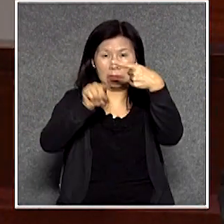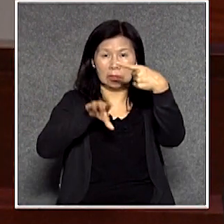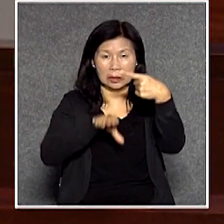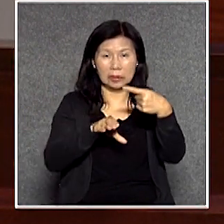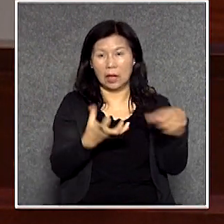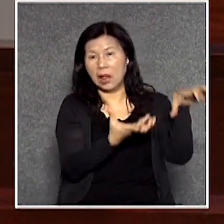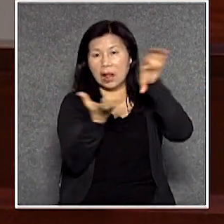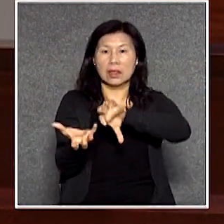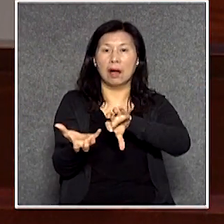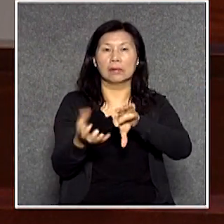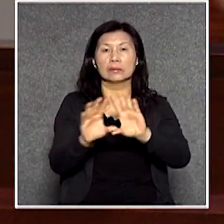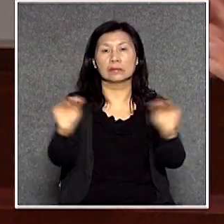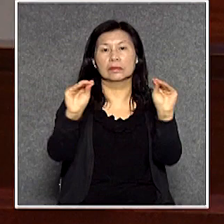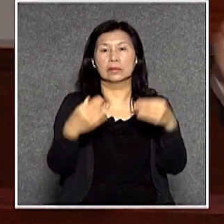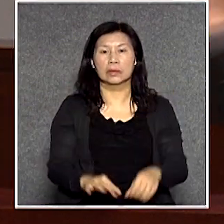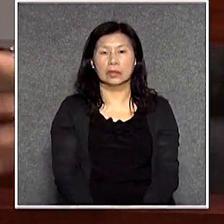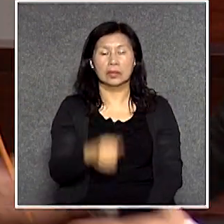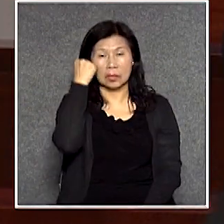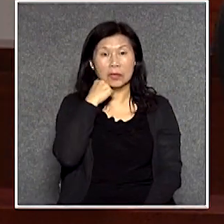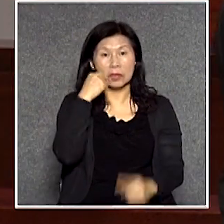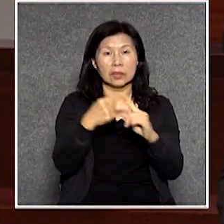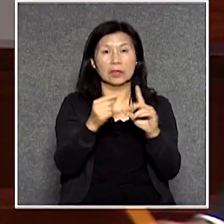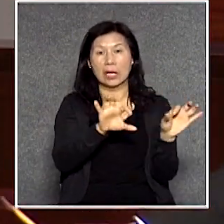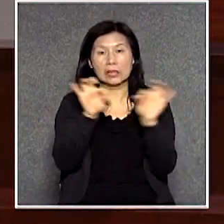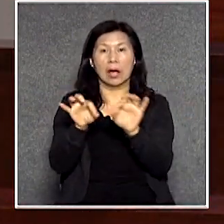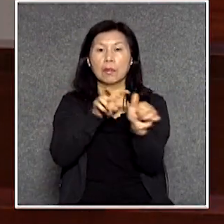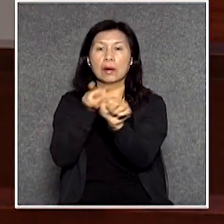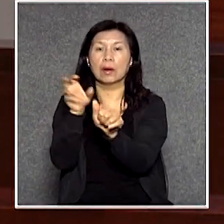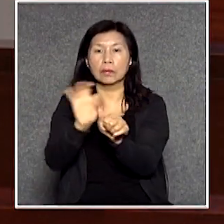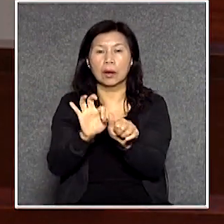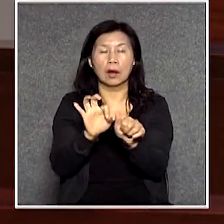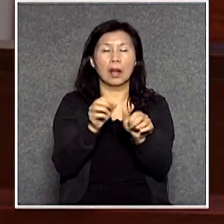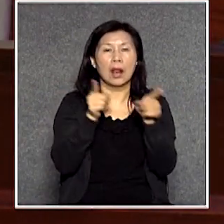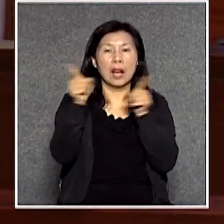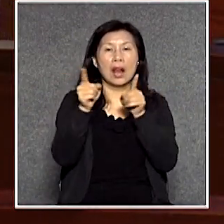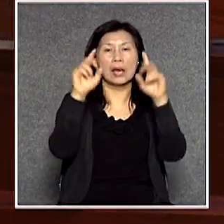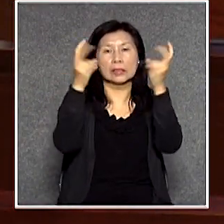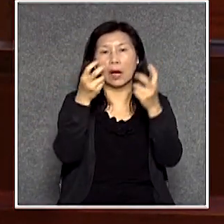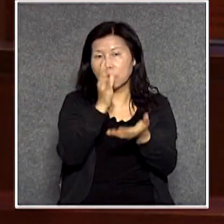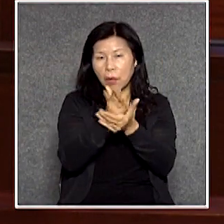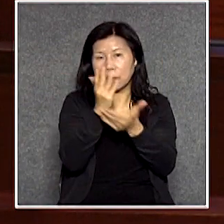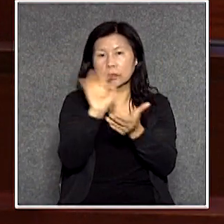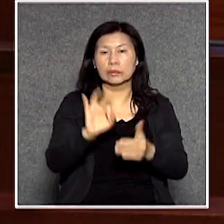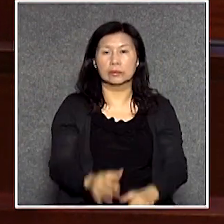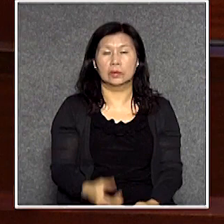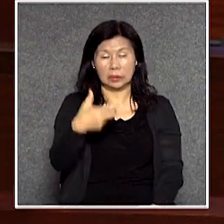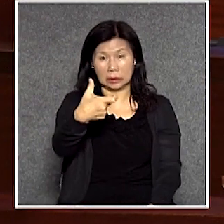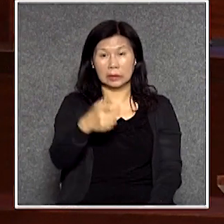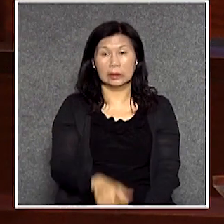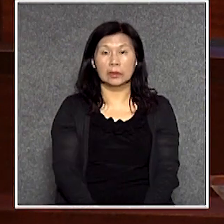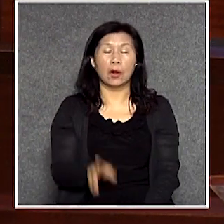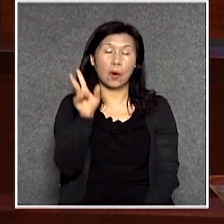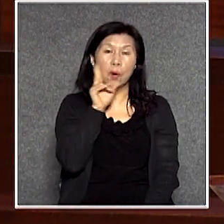抌落鹹水海，係咪？啲老人家你唔救佢，點解離題啊？係咪？嗰啲錢，喂，即係等